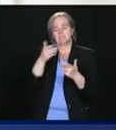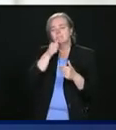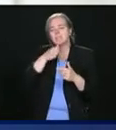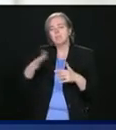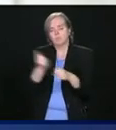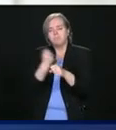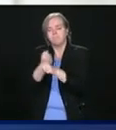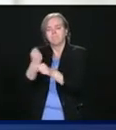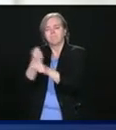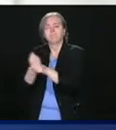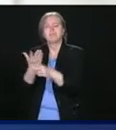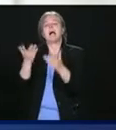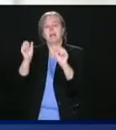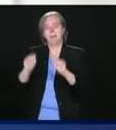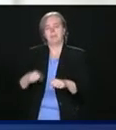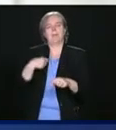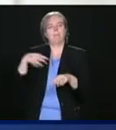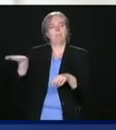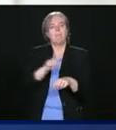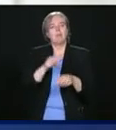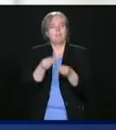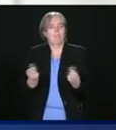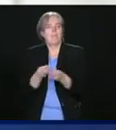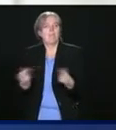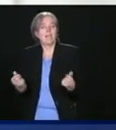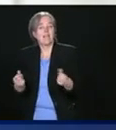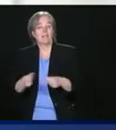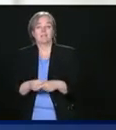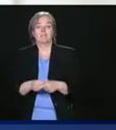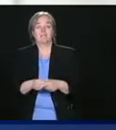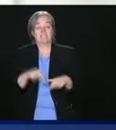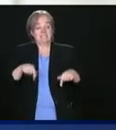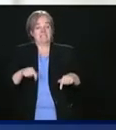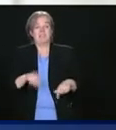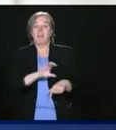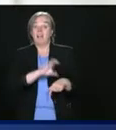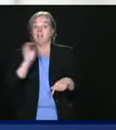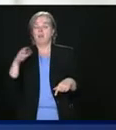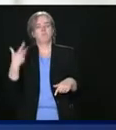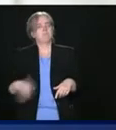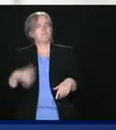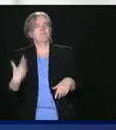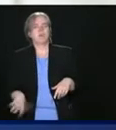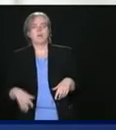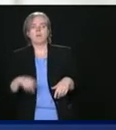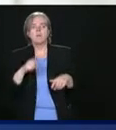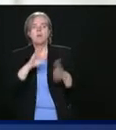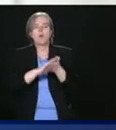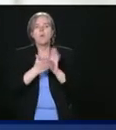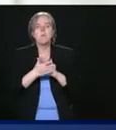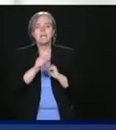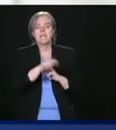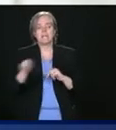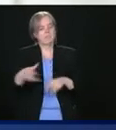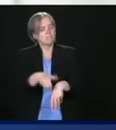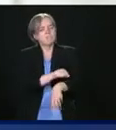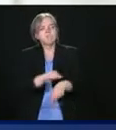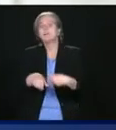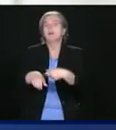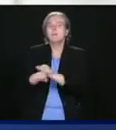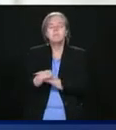médical. Et c'est extraordinaire de voir le niveau de collaboration du secteur manufacturier au Canada pour